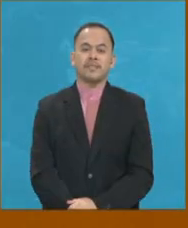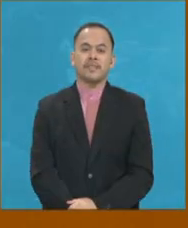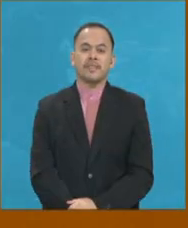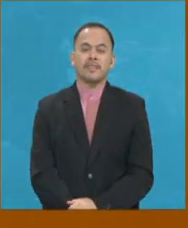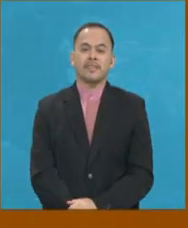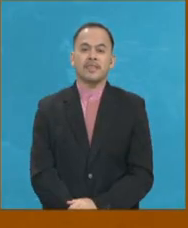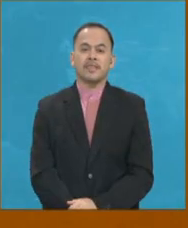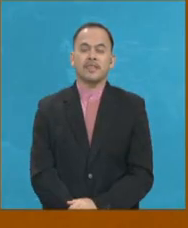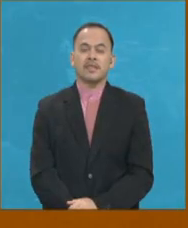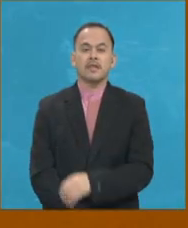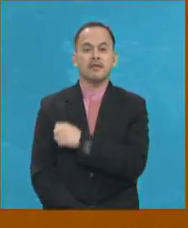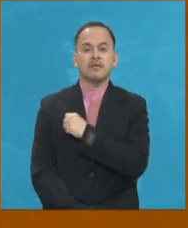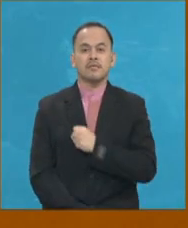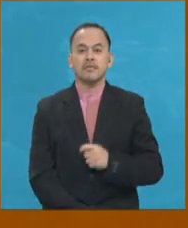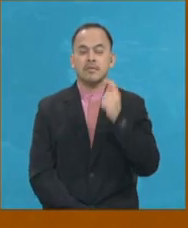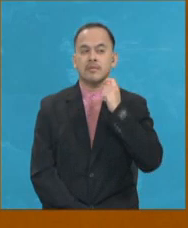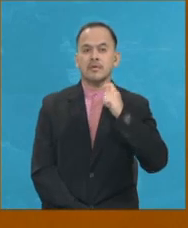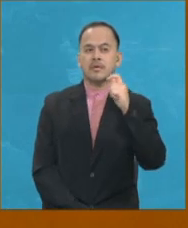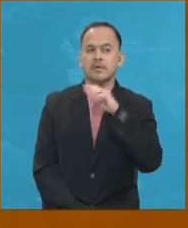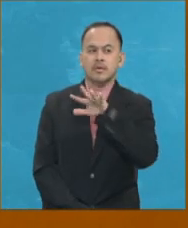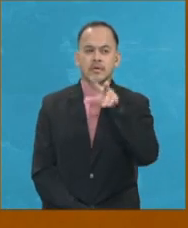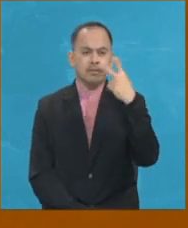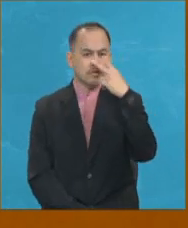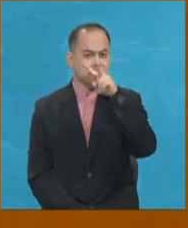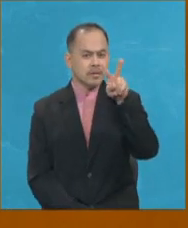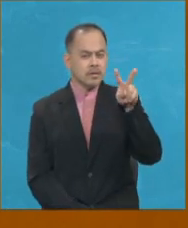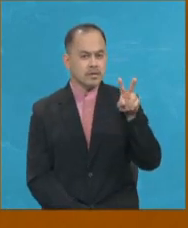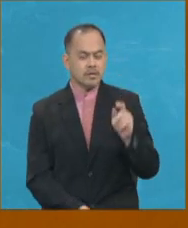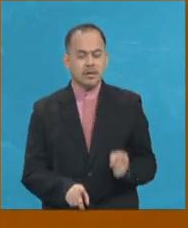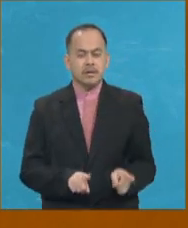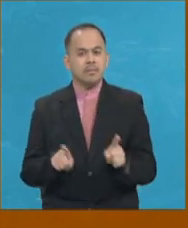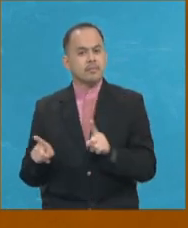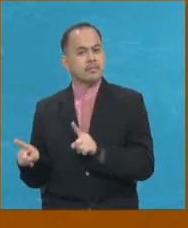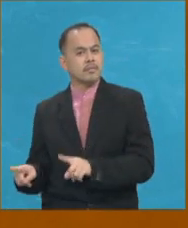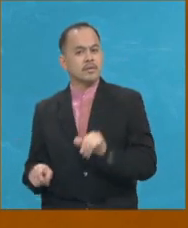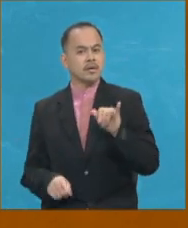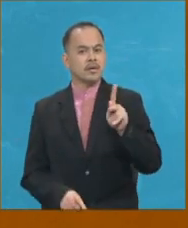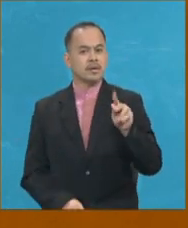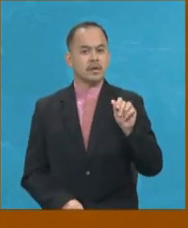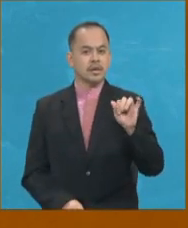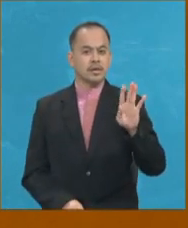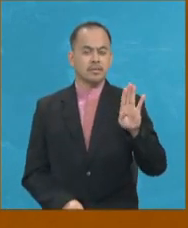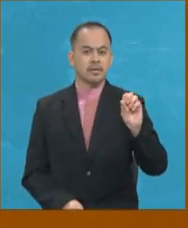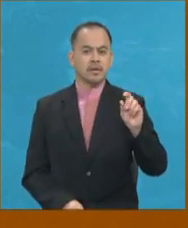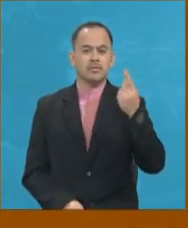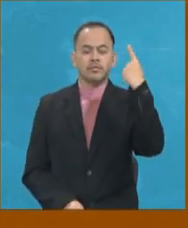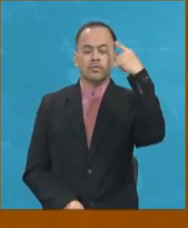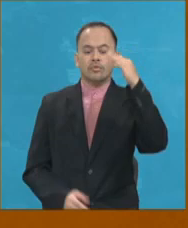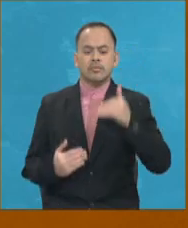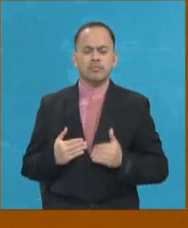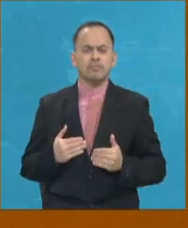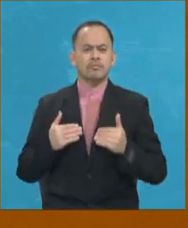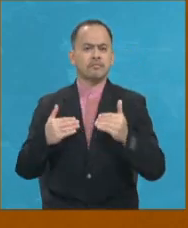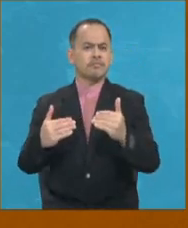mesti melihat Hai situasi ini sebagai aktiva Hai untuk kita dapat bergerak ke hadapan